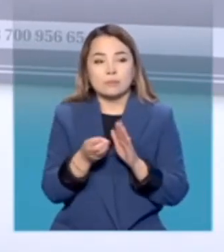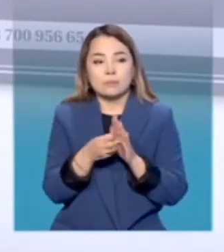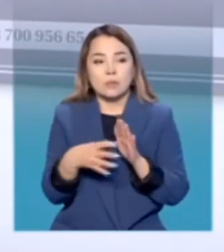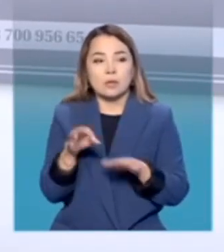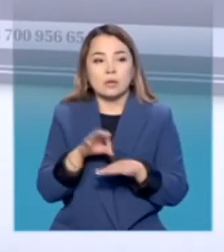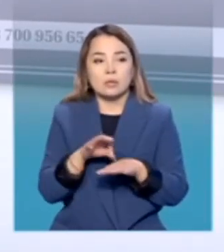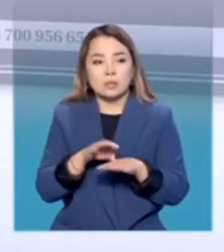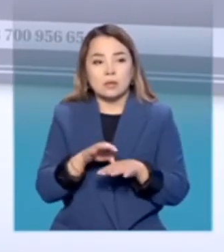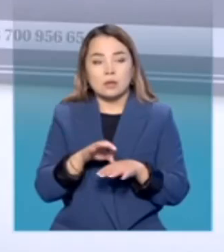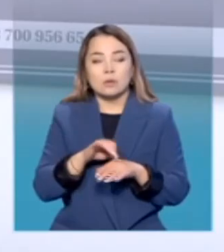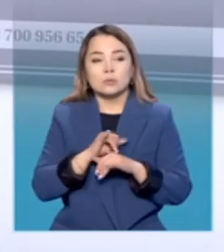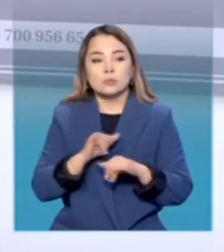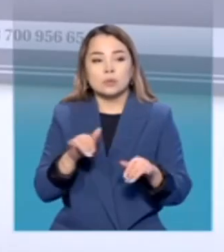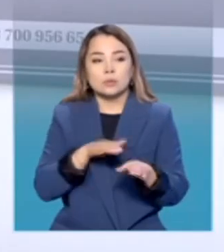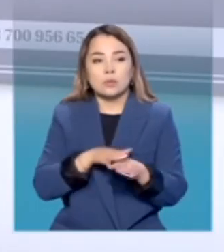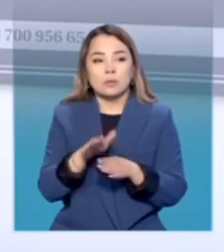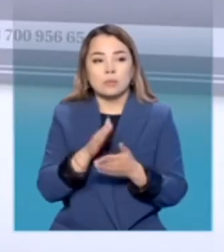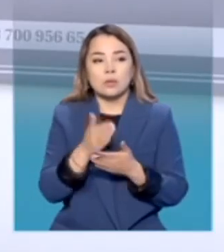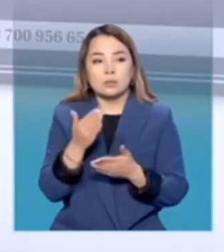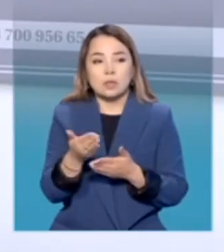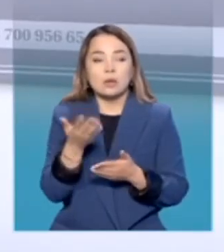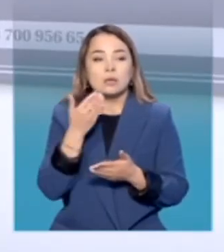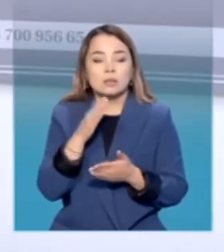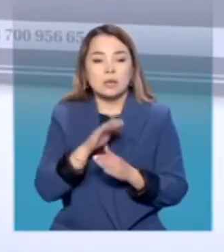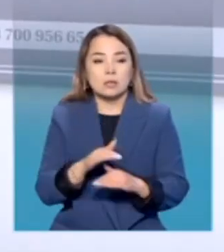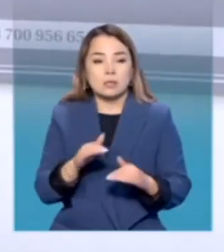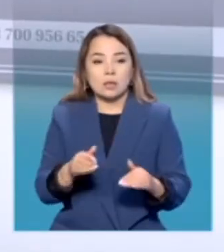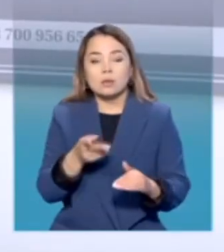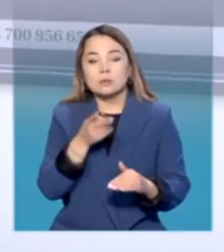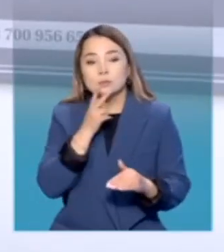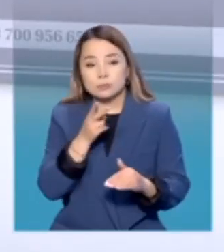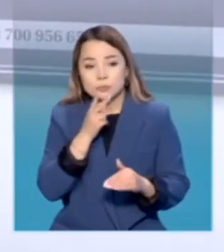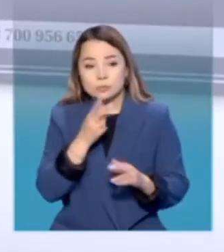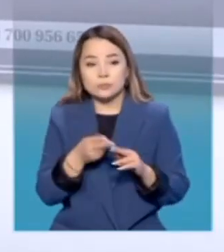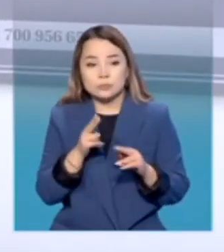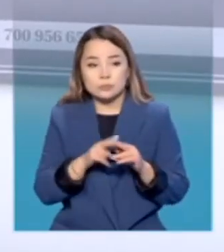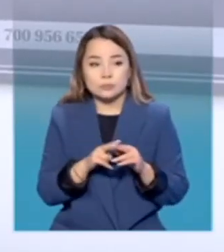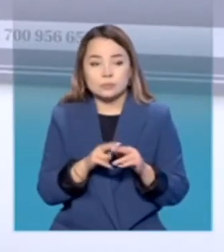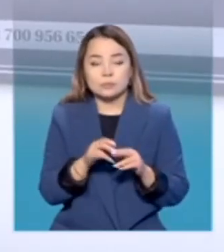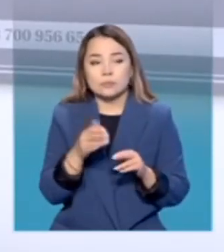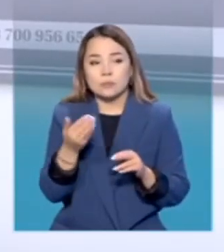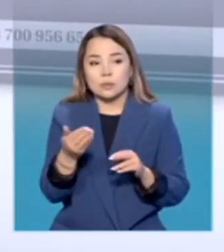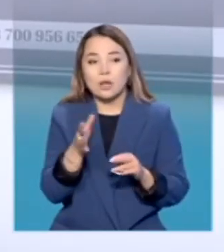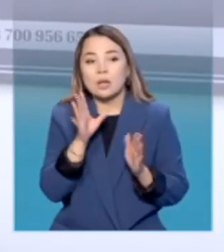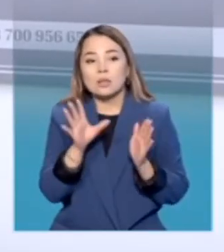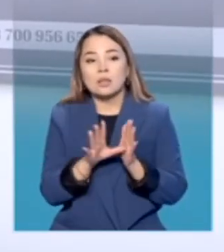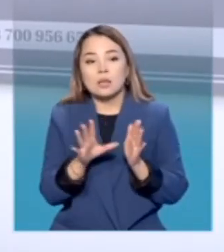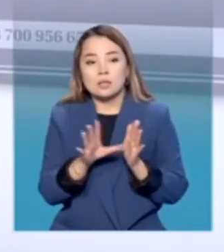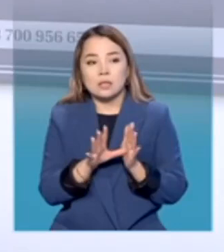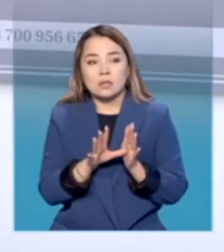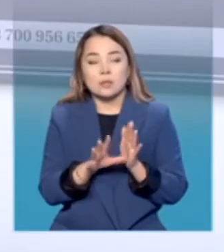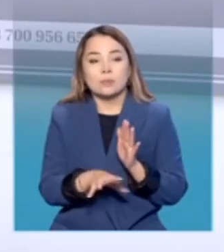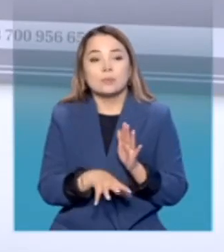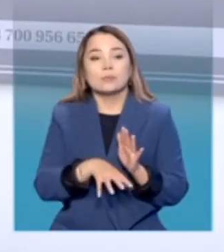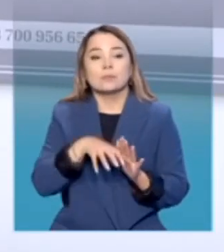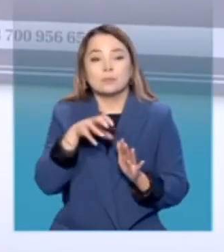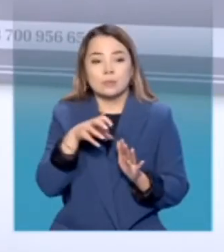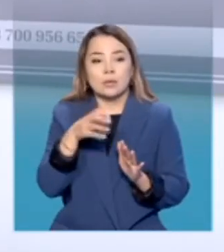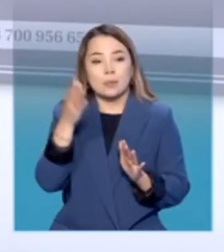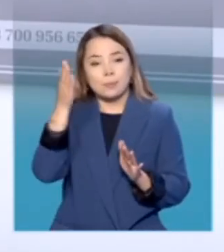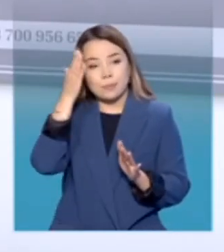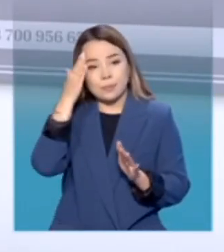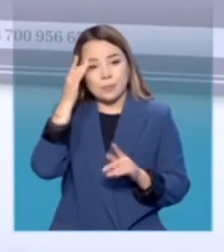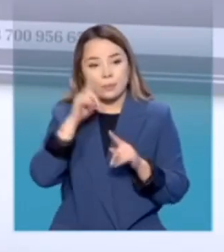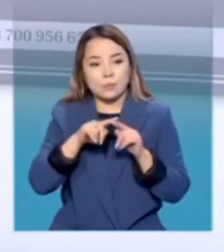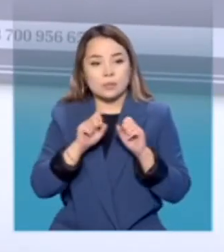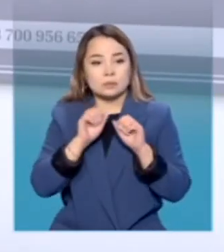онкологиялық канцерогендерге тола болады. Оны жас бала ауызға салып, жаңағы тыныс алған кезде ол миға